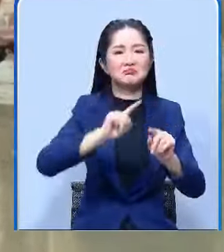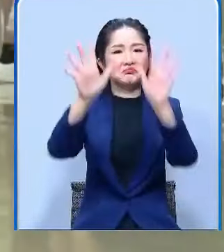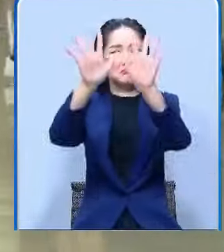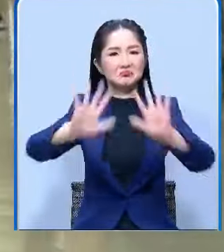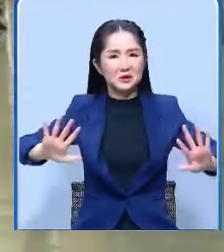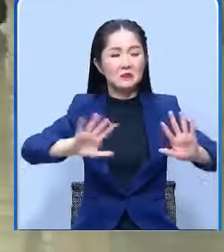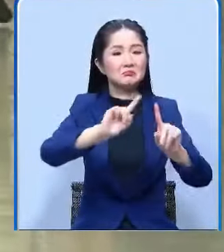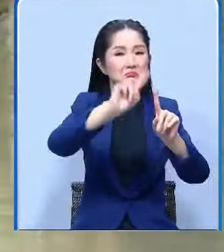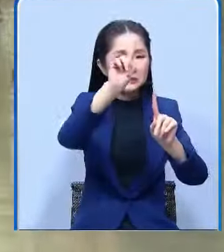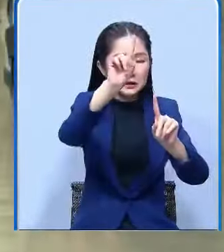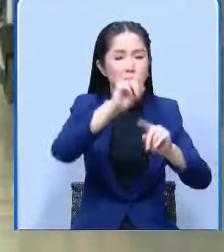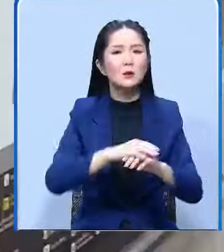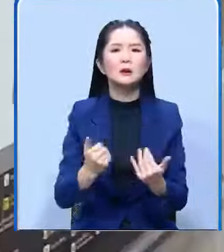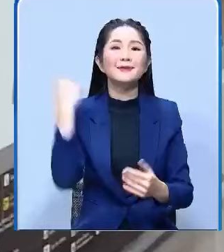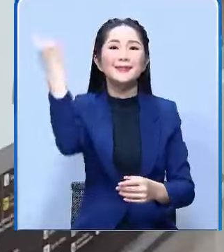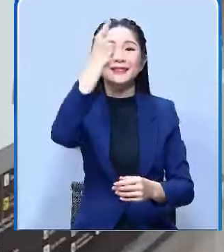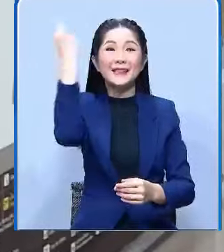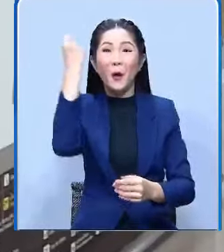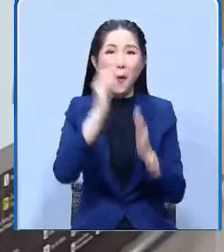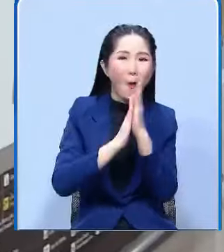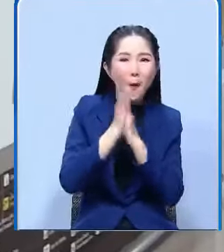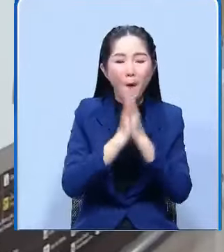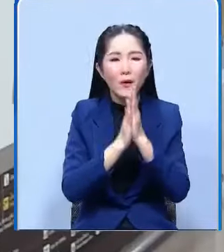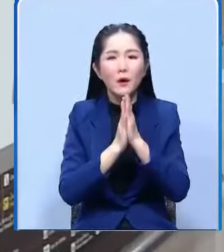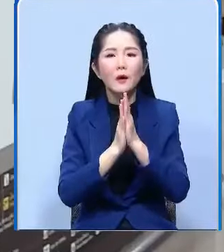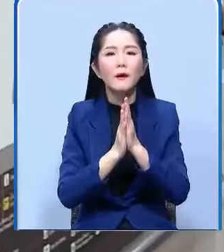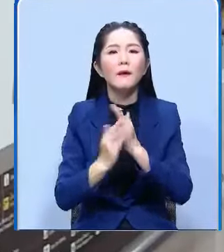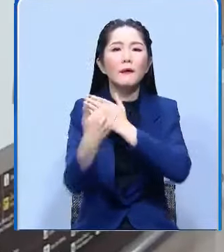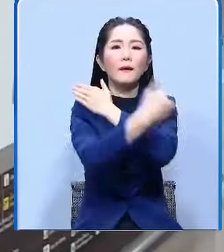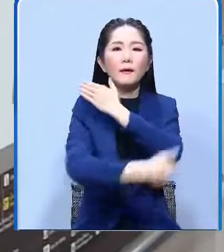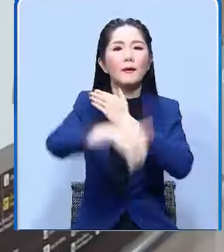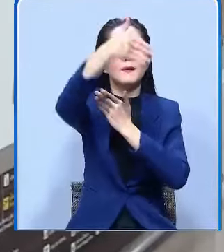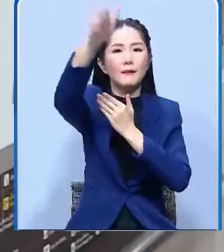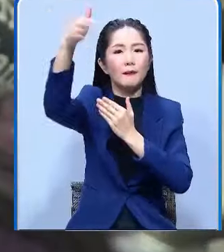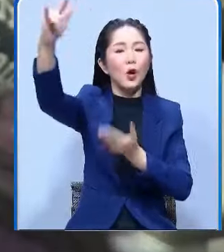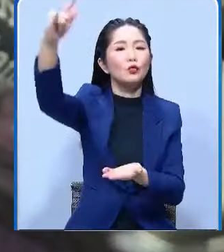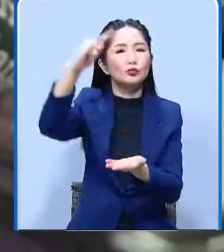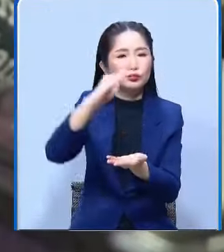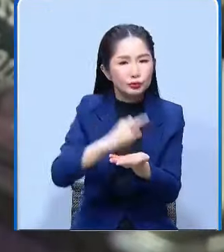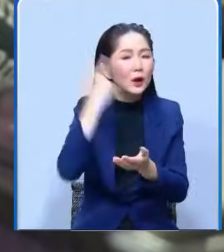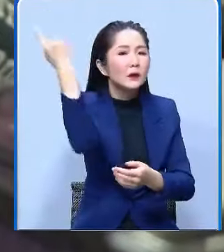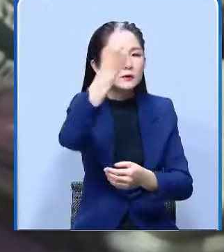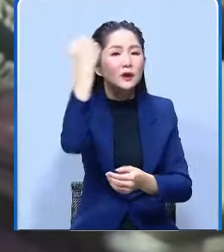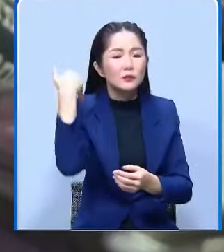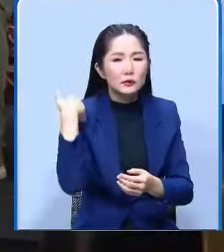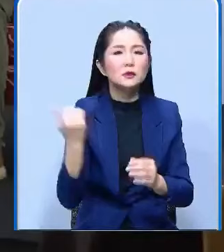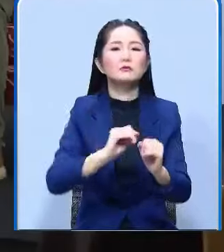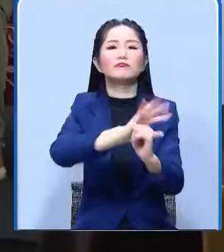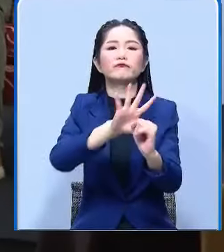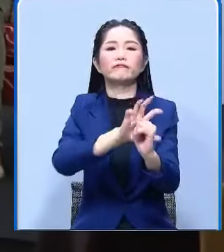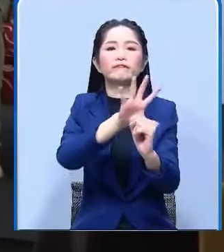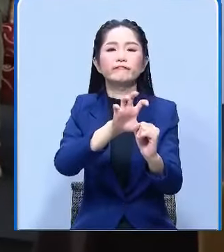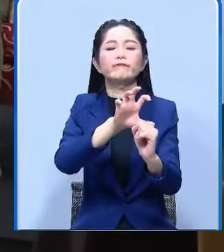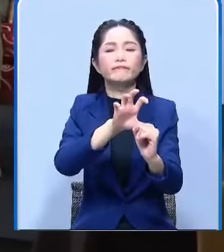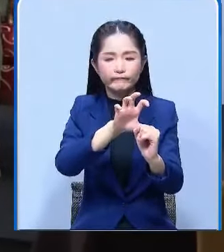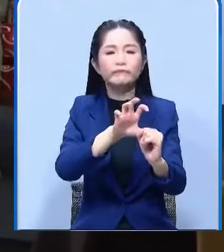ท่องเที่ยวต่างชาติปักหมุดมาเที่ยวเมืองไทยกันสิ่งที่ต้องระวังนั่นก็คือภัยสุขภาพแม้ว่าโควิด -19 จะเลือนลางไปแล้วแต่มันไม่เคยจางหายไปค่ะเพราะว่